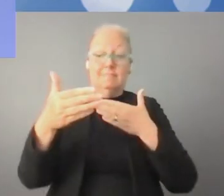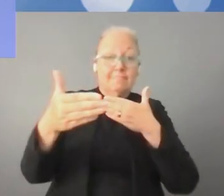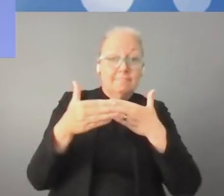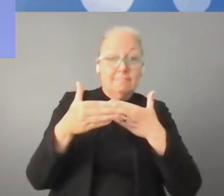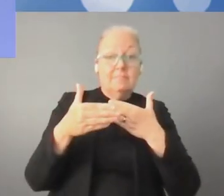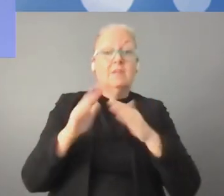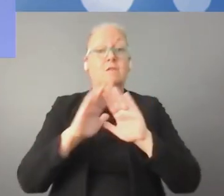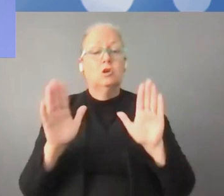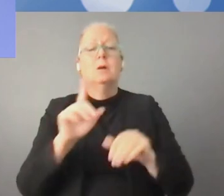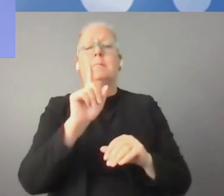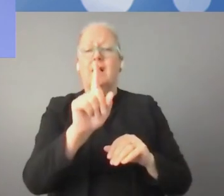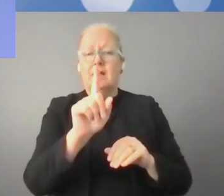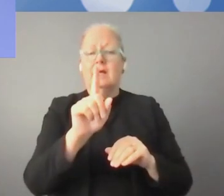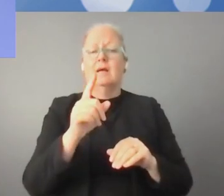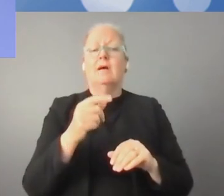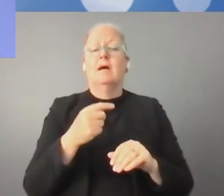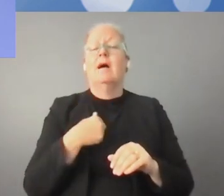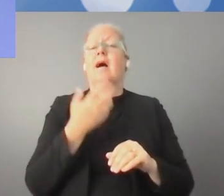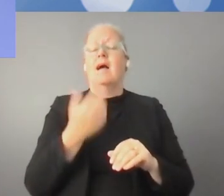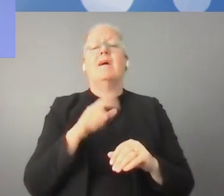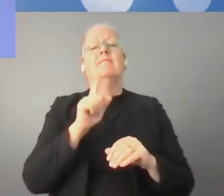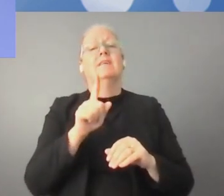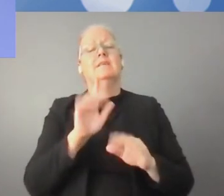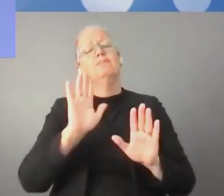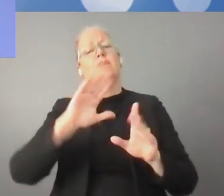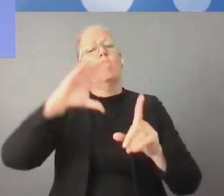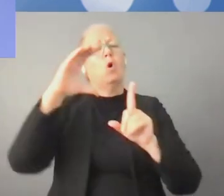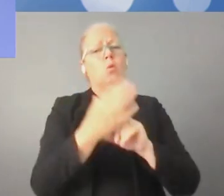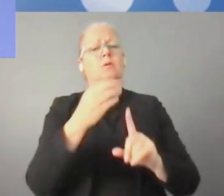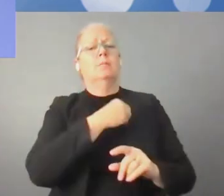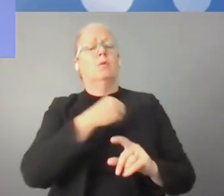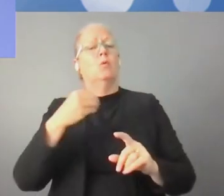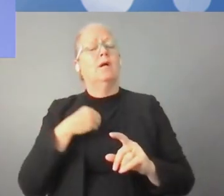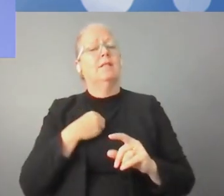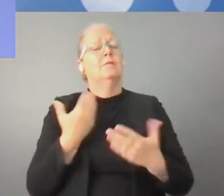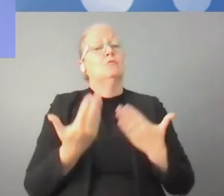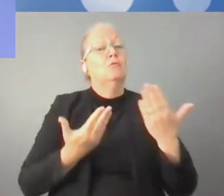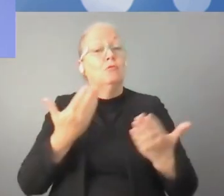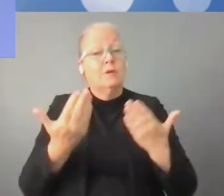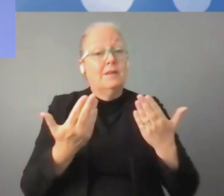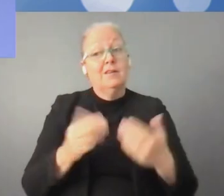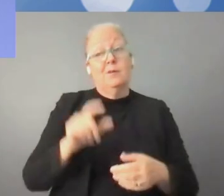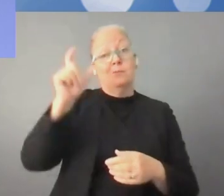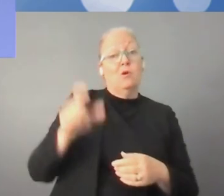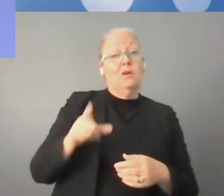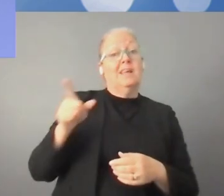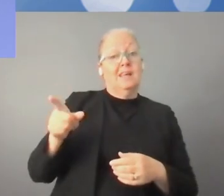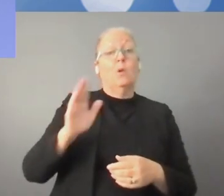Спасибо за введение в открытие нашего форума. Подходим к концу официальной церемонии открытия.